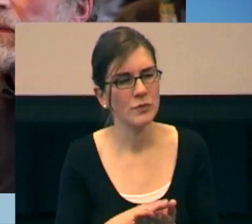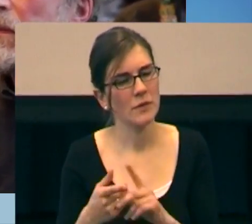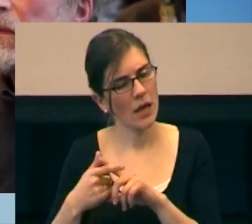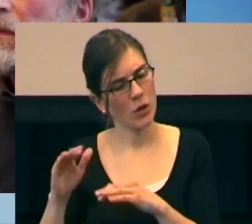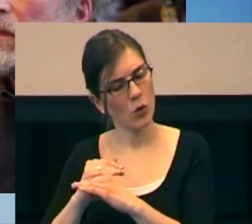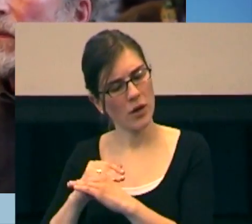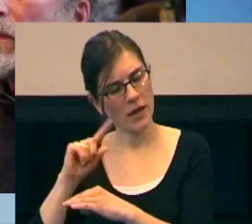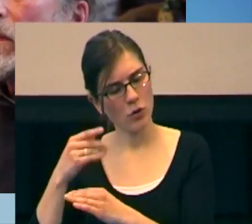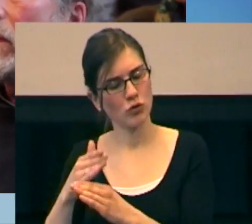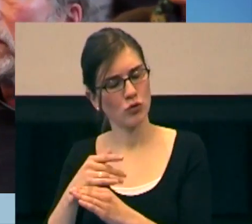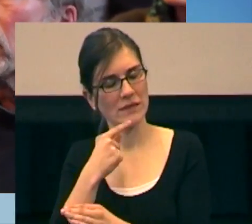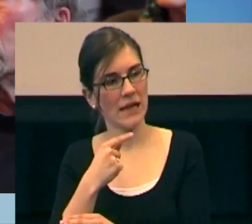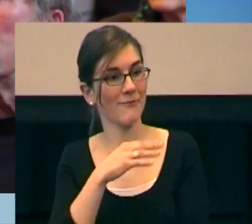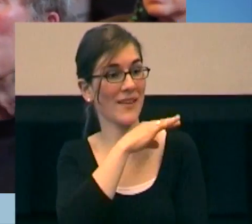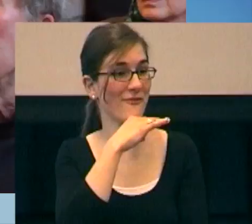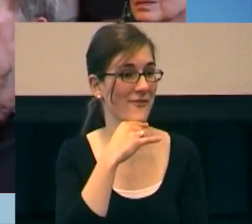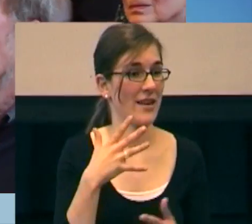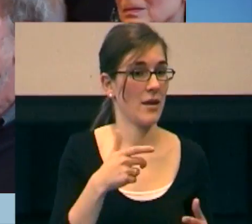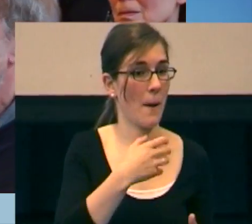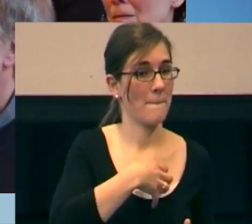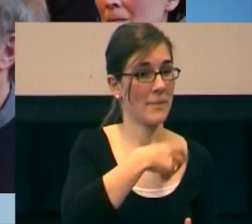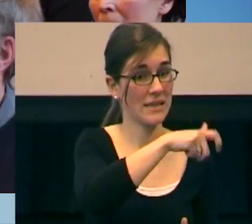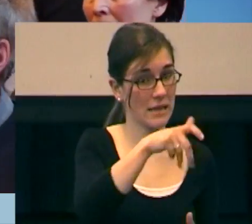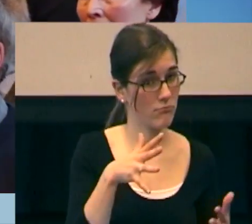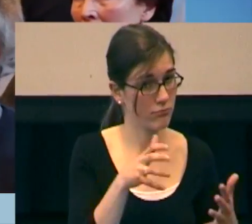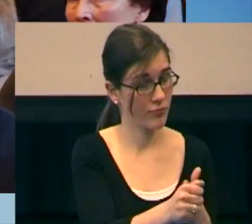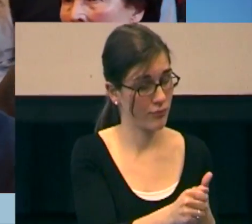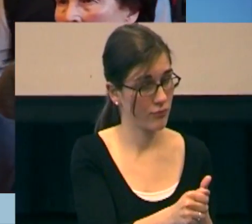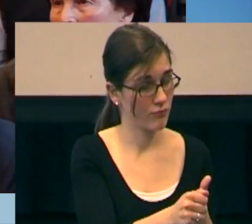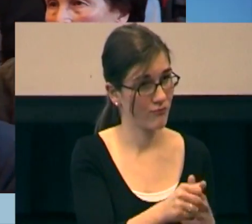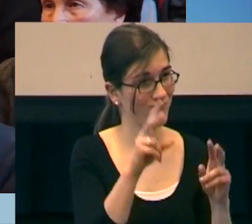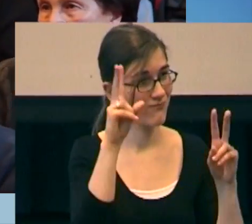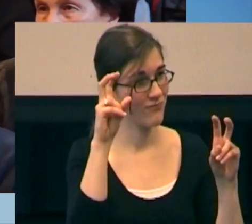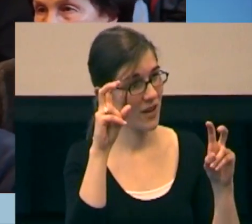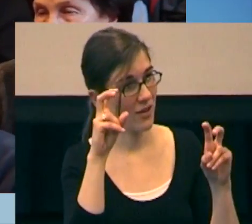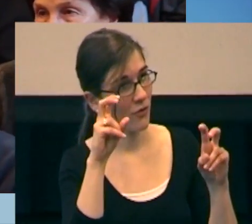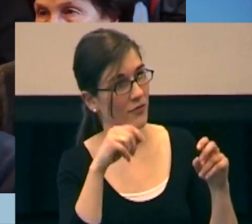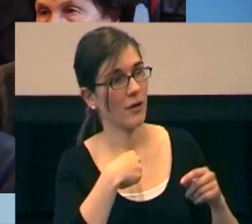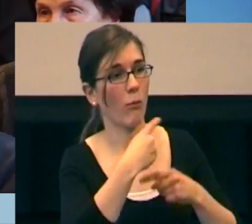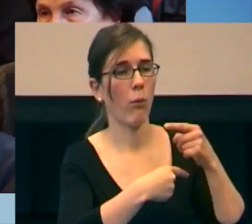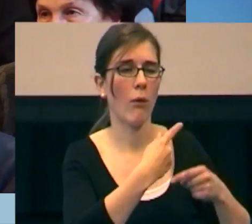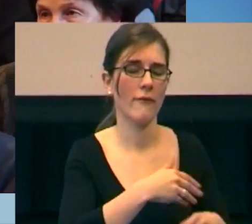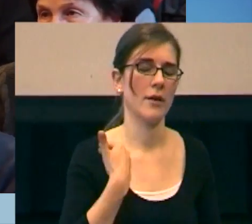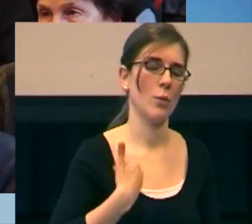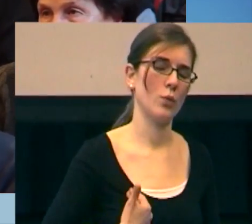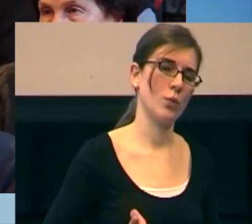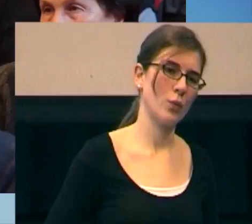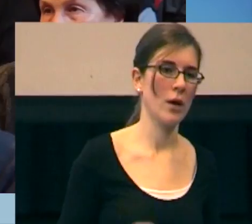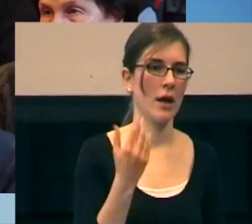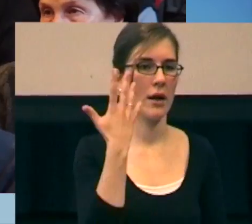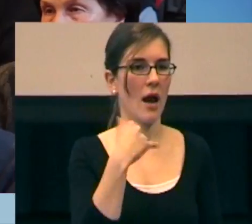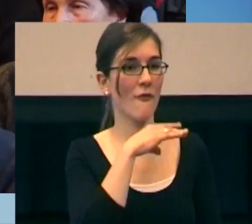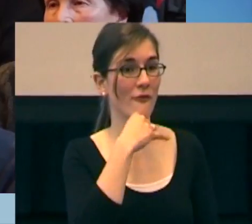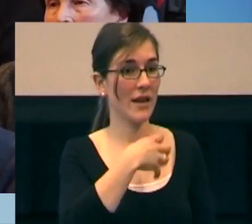natürlich viele Patienten diagnostizieren viele Patienten durch eine in Anfang Zeichen Mühle jagen dass wir viele Patienten auch wahrscheinlich